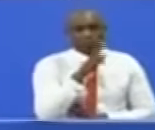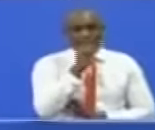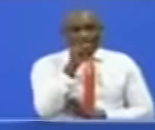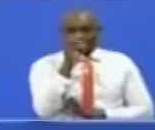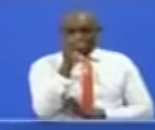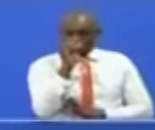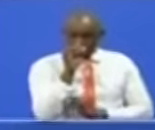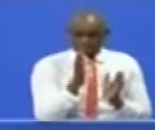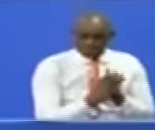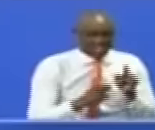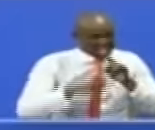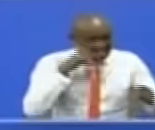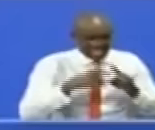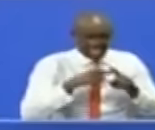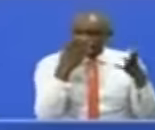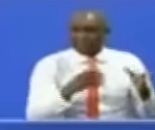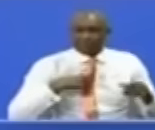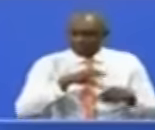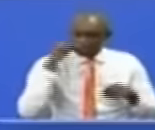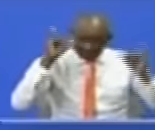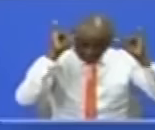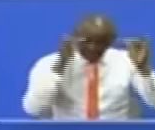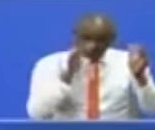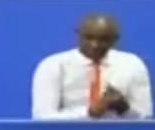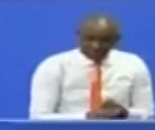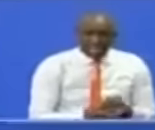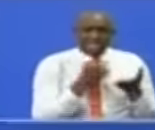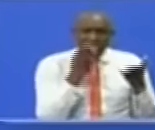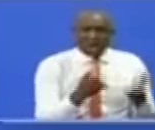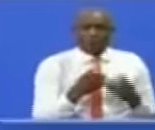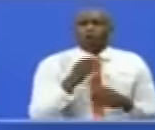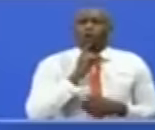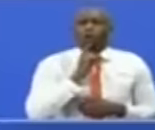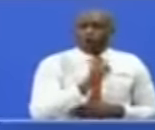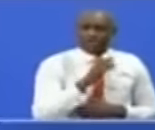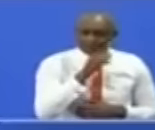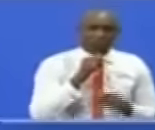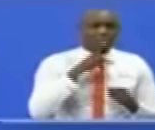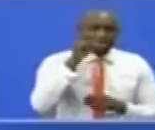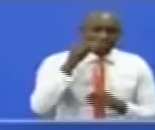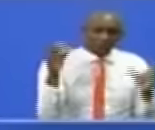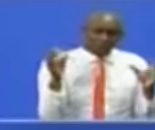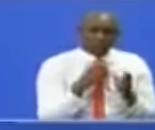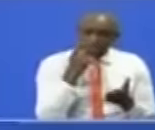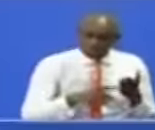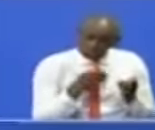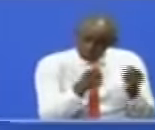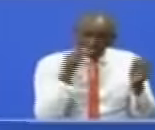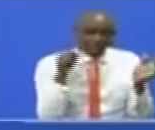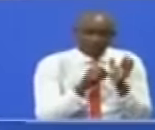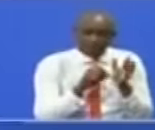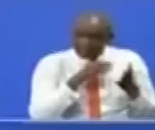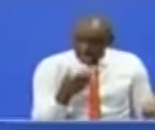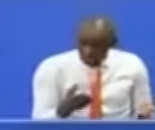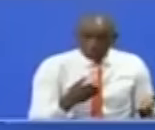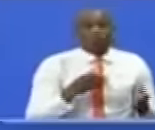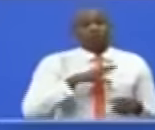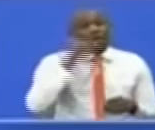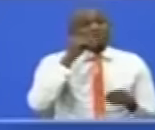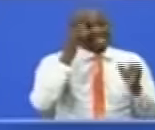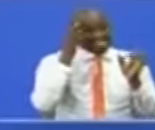Baringo, mauaji, wizi wa mifugo na kadhalika. Kuna kauli iliyotolewa jana na viongozi wa NASA kwamba suluhu ya mambo haya yote